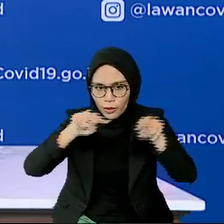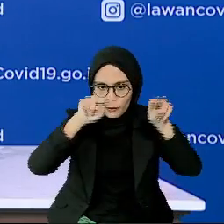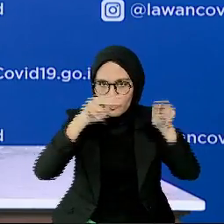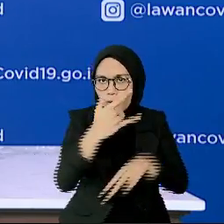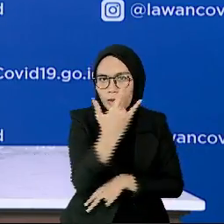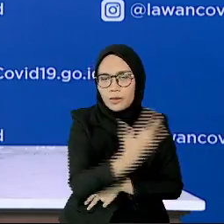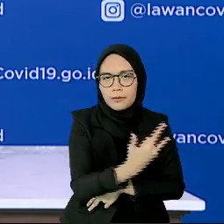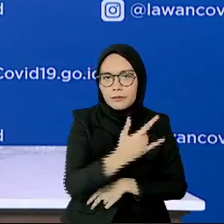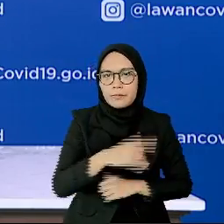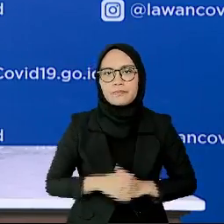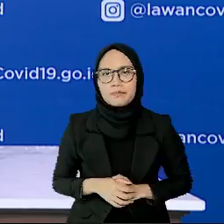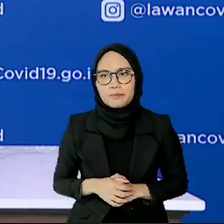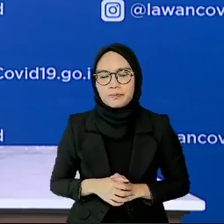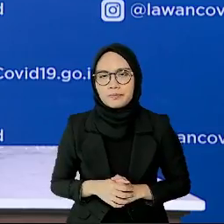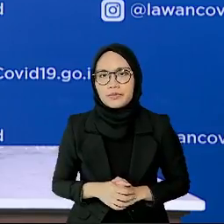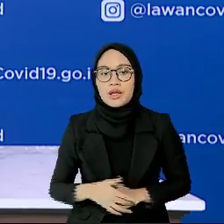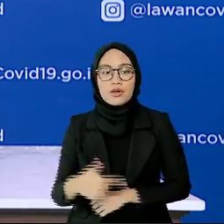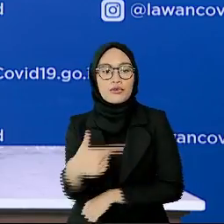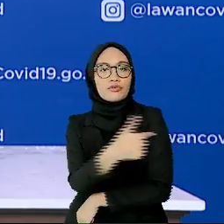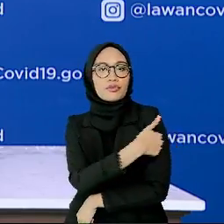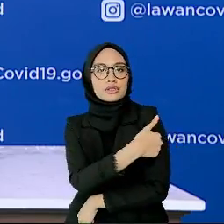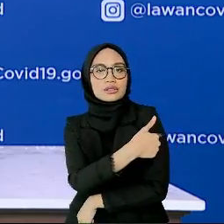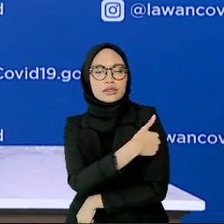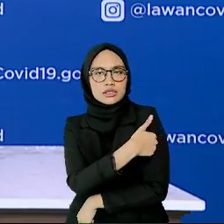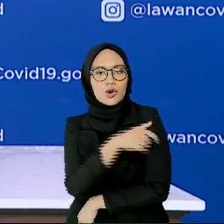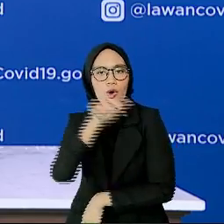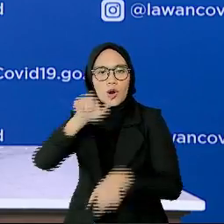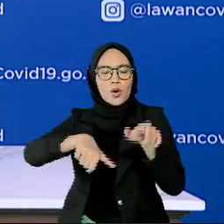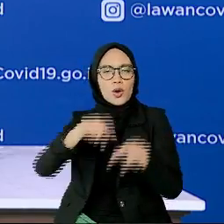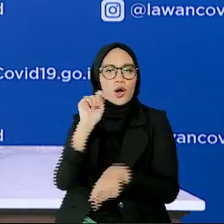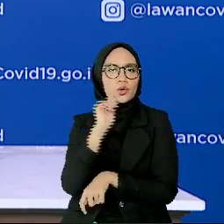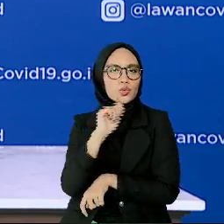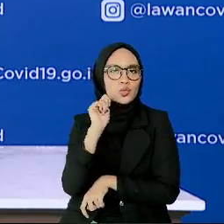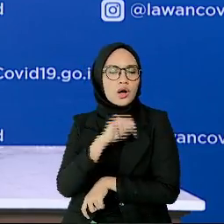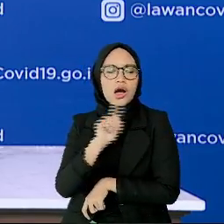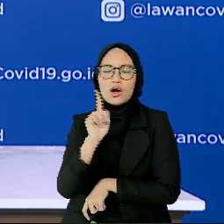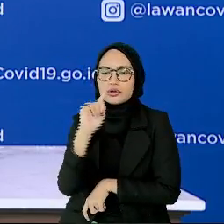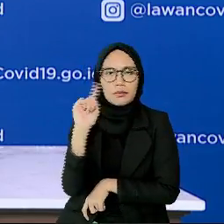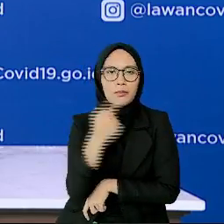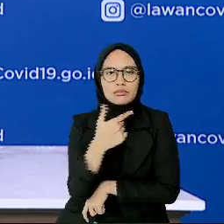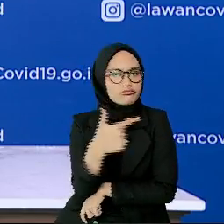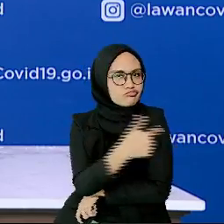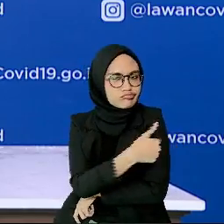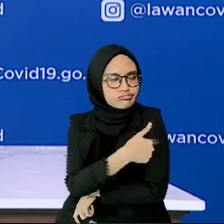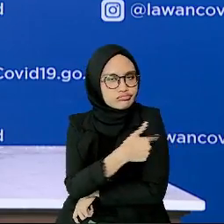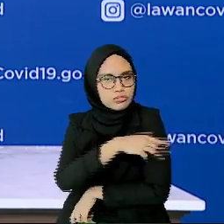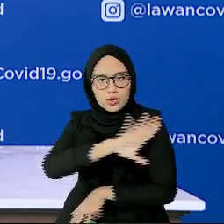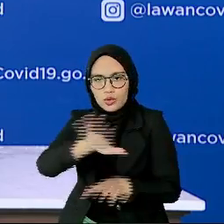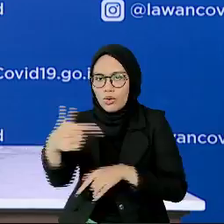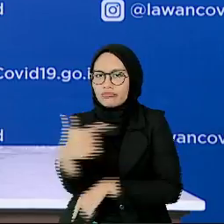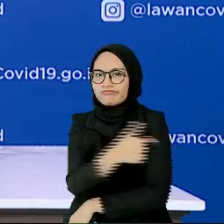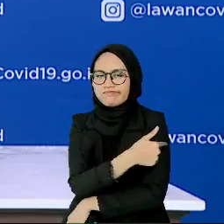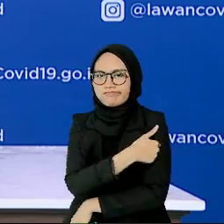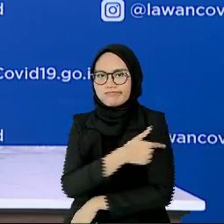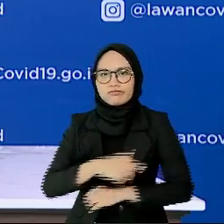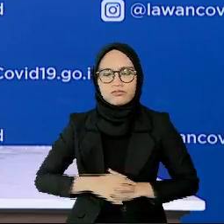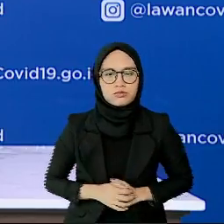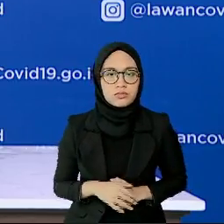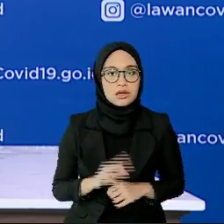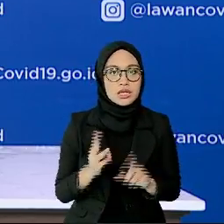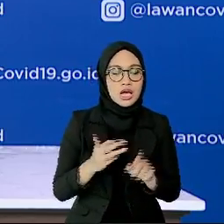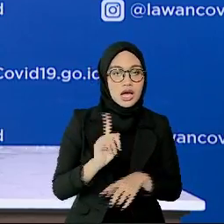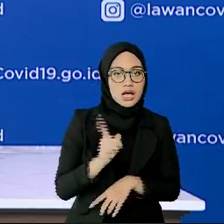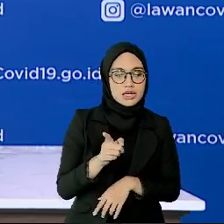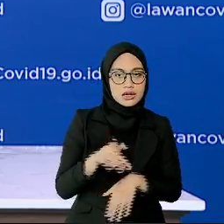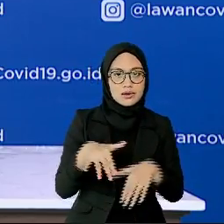peningkatan laju vaksinasi lansia, terutama di wilayah aglomerasi dan pusat-pusat pertumbuhan ekonomi. Yang